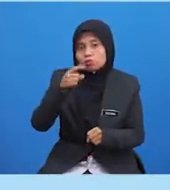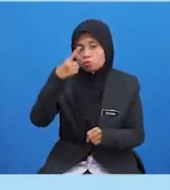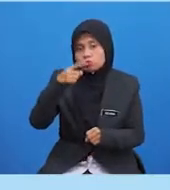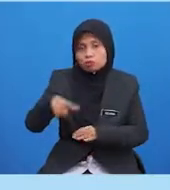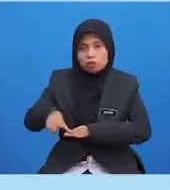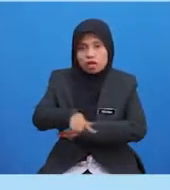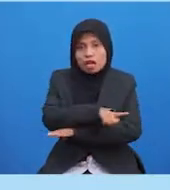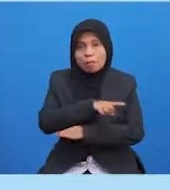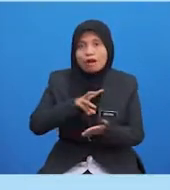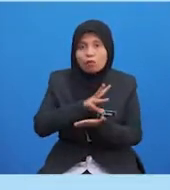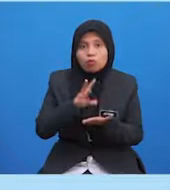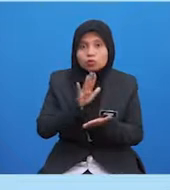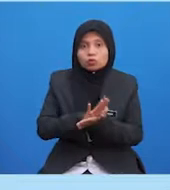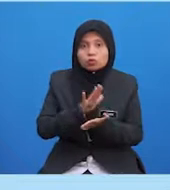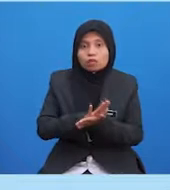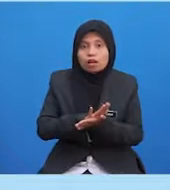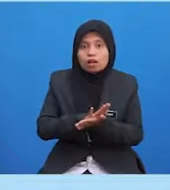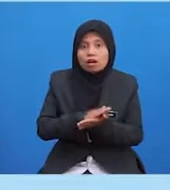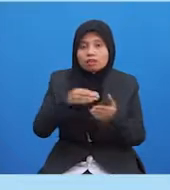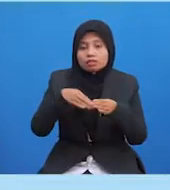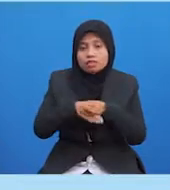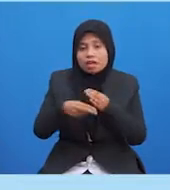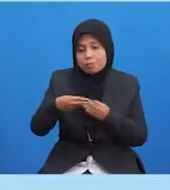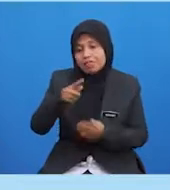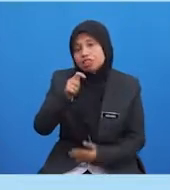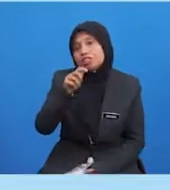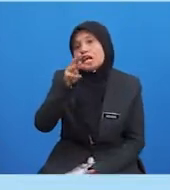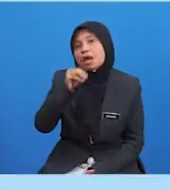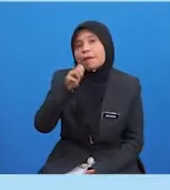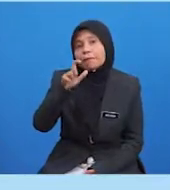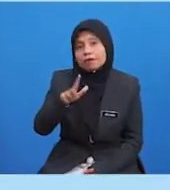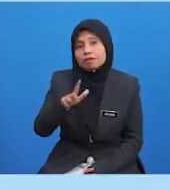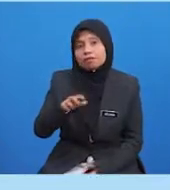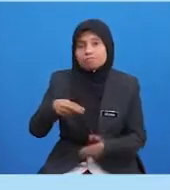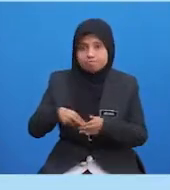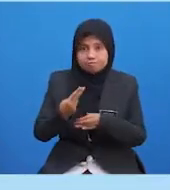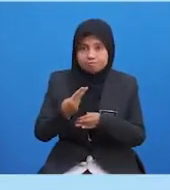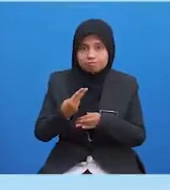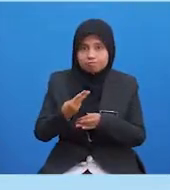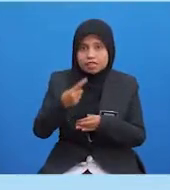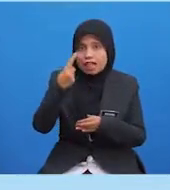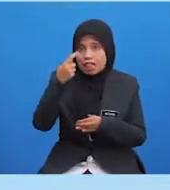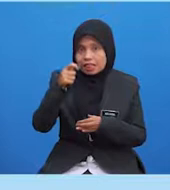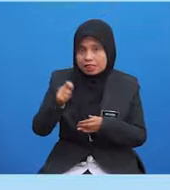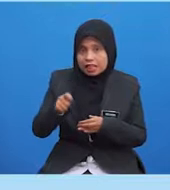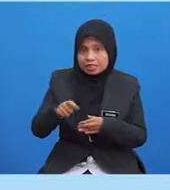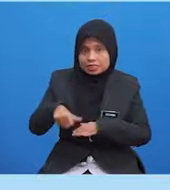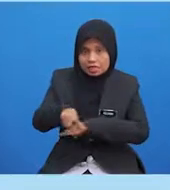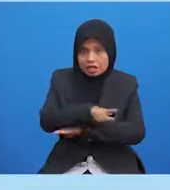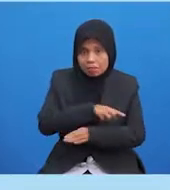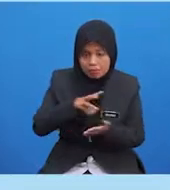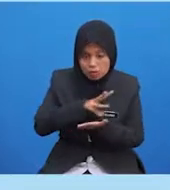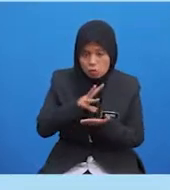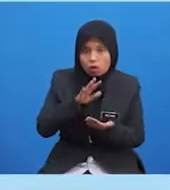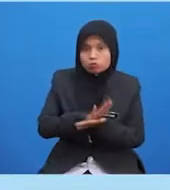web sekolah dalam atur cara HTML. Hasilnya, teks laman web sekolah